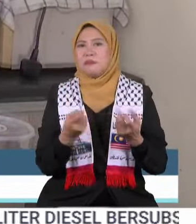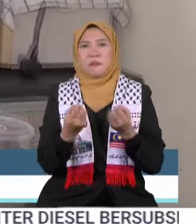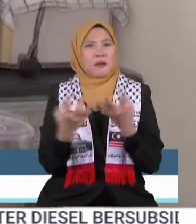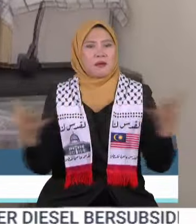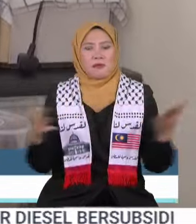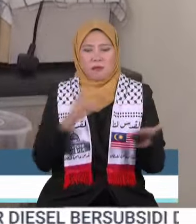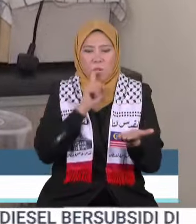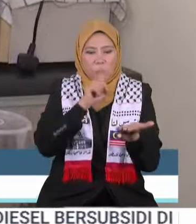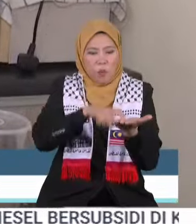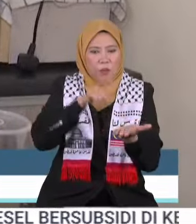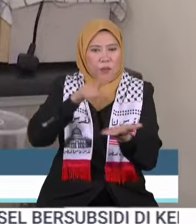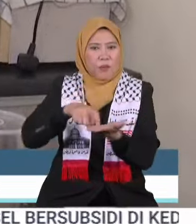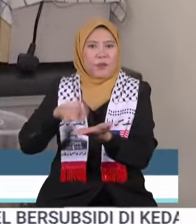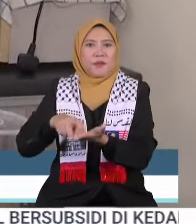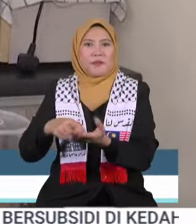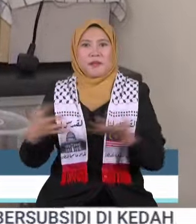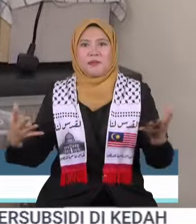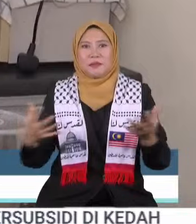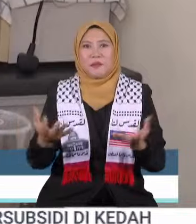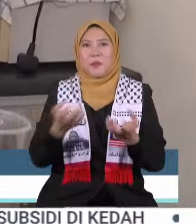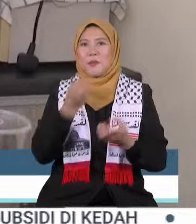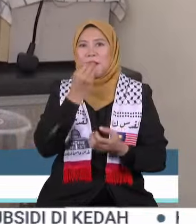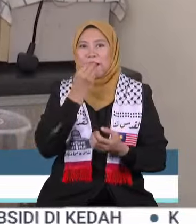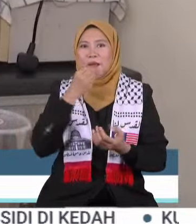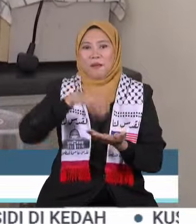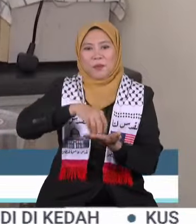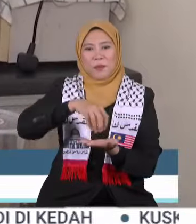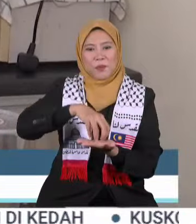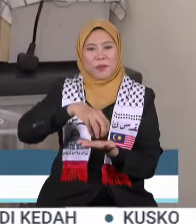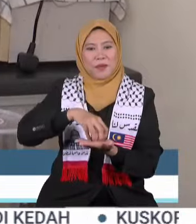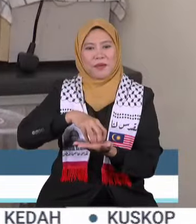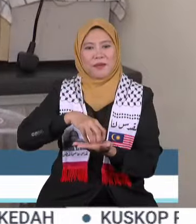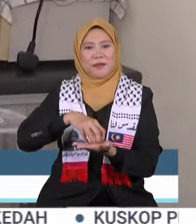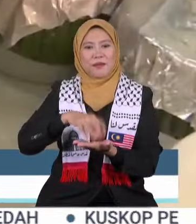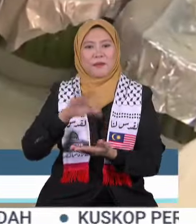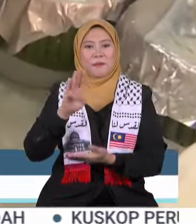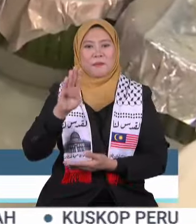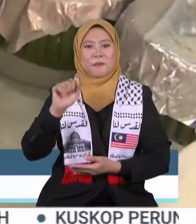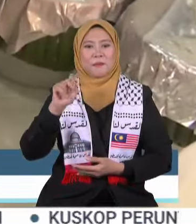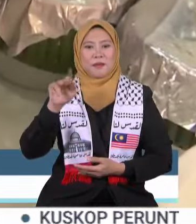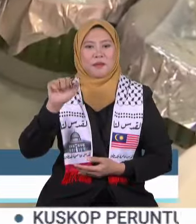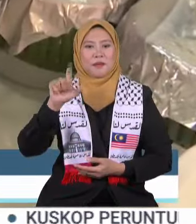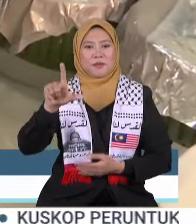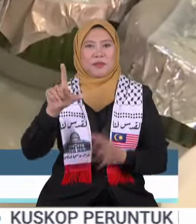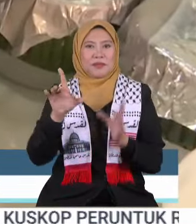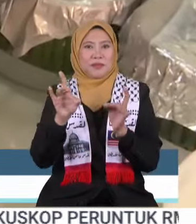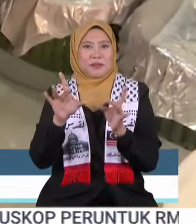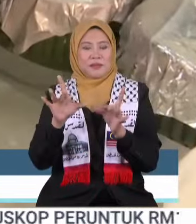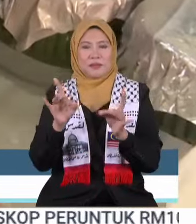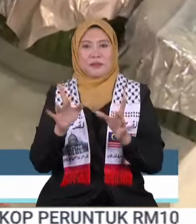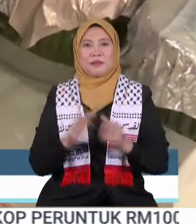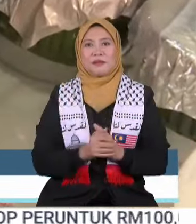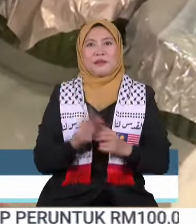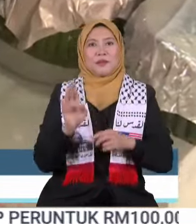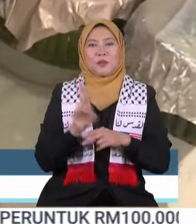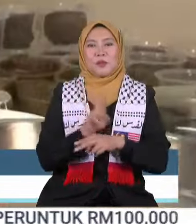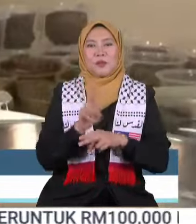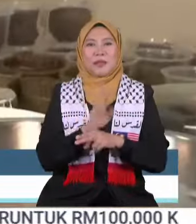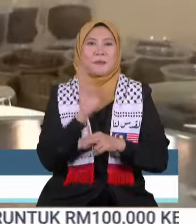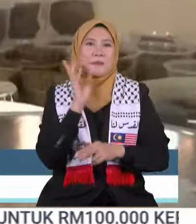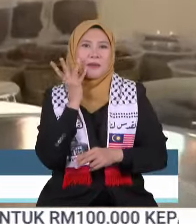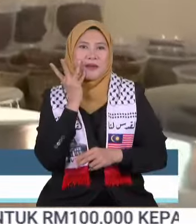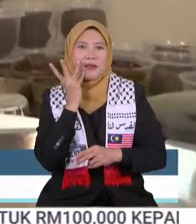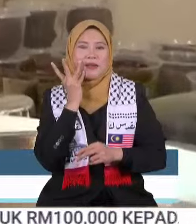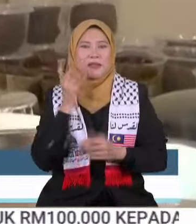tempahan banyaklah. Orang Melayu pun nak makan kuih bakul ni. Itu yang kau dapat tempahan banyak sekali ni. Kuih bakul dibuat guna beras pulut dan